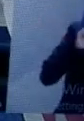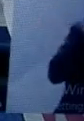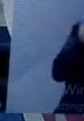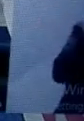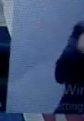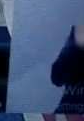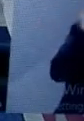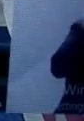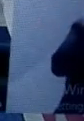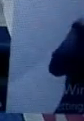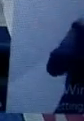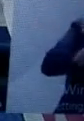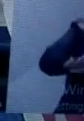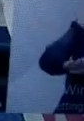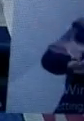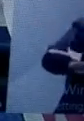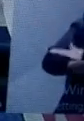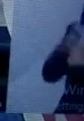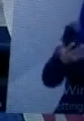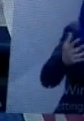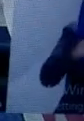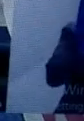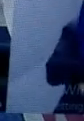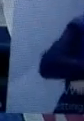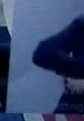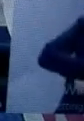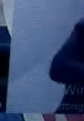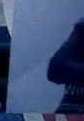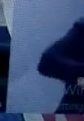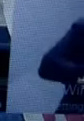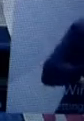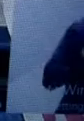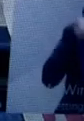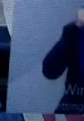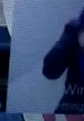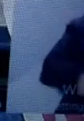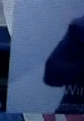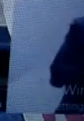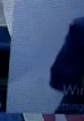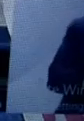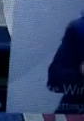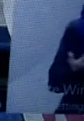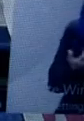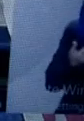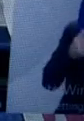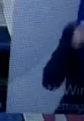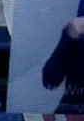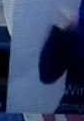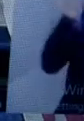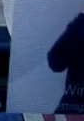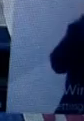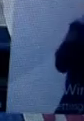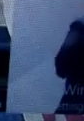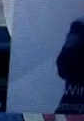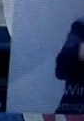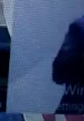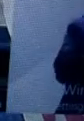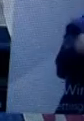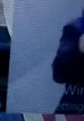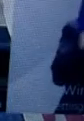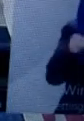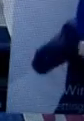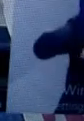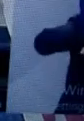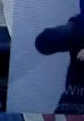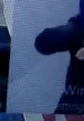bersentuhan seperti rugby, kusti, tinju, bola sepak, bola keranjang dan hoki.